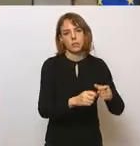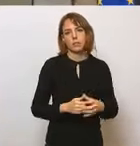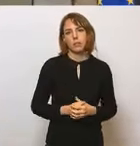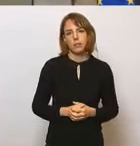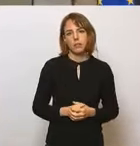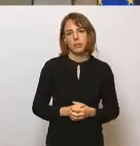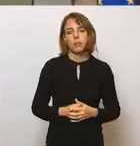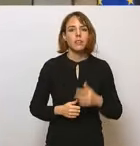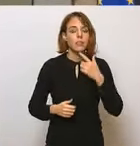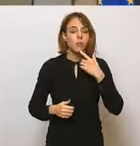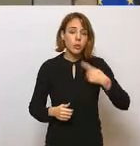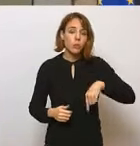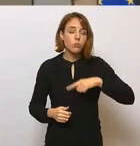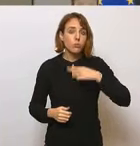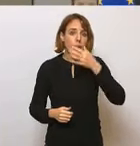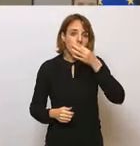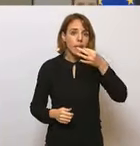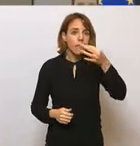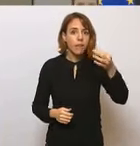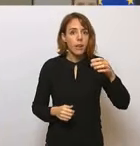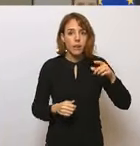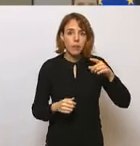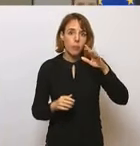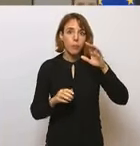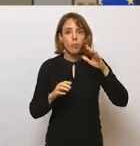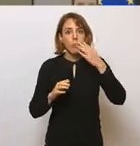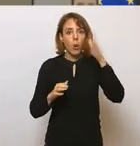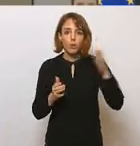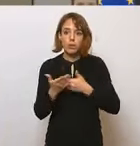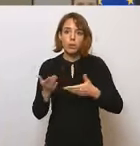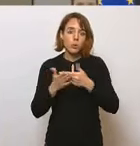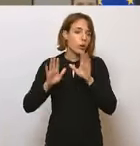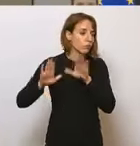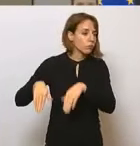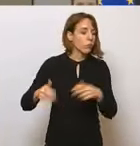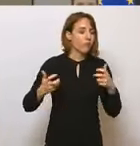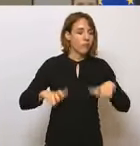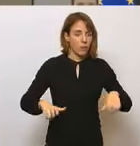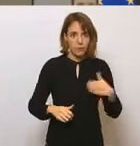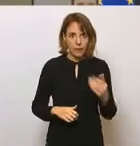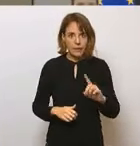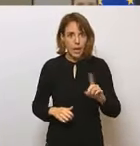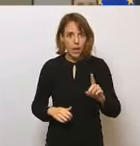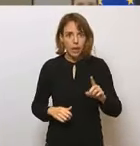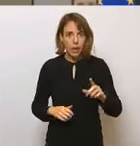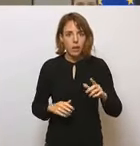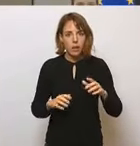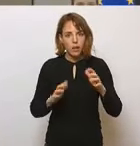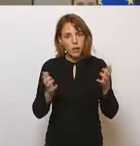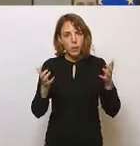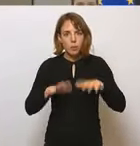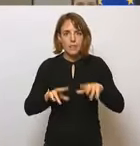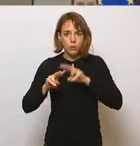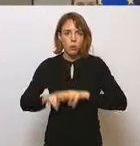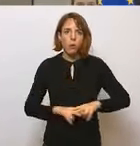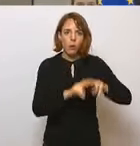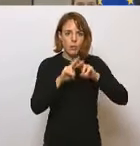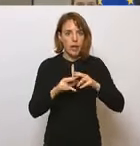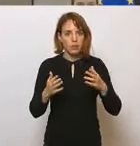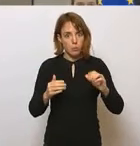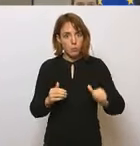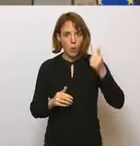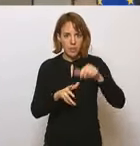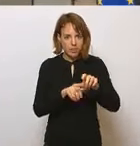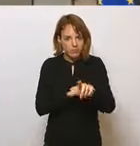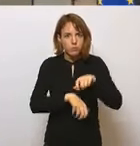qu'on est naïf et qu'on ne veut pas regarder le reste, mais la Commission européenne a maintenant la charge de commencer avec les plus grands problèmes et après,